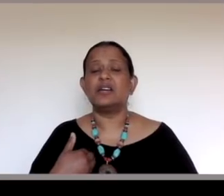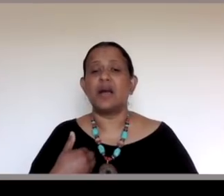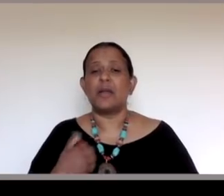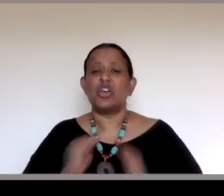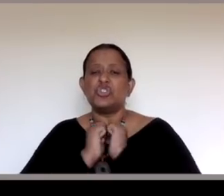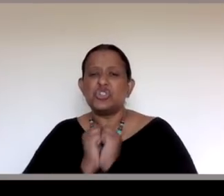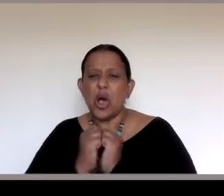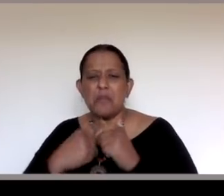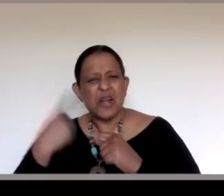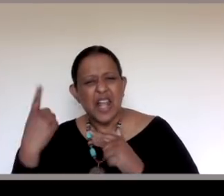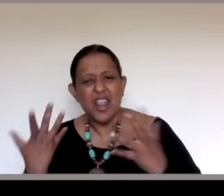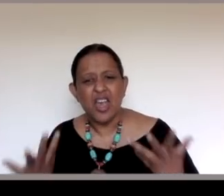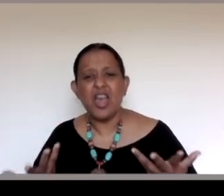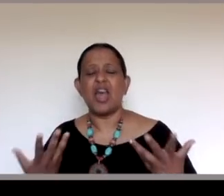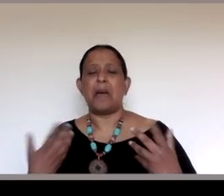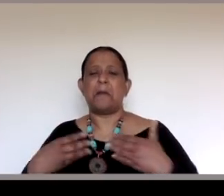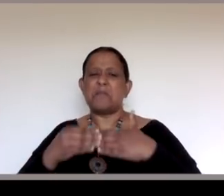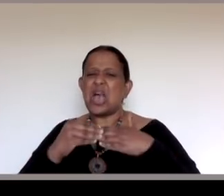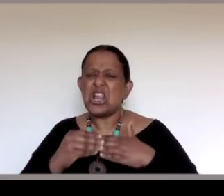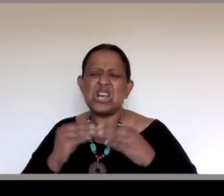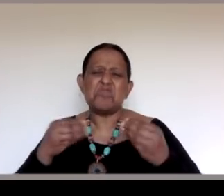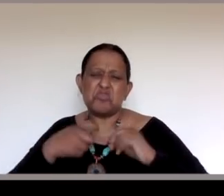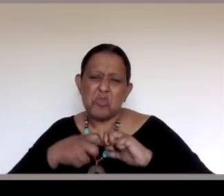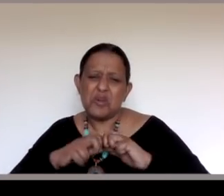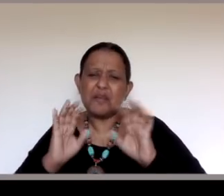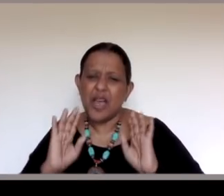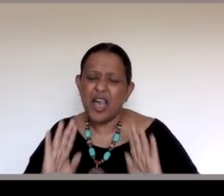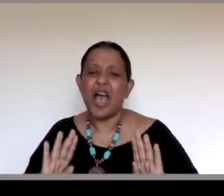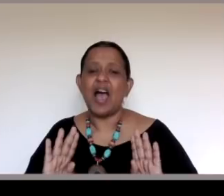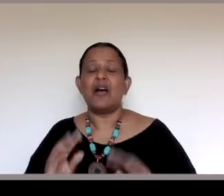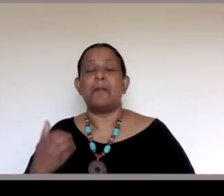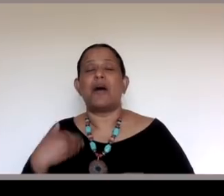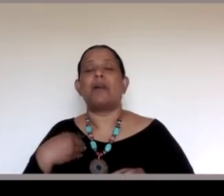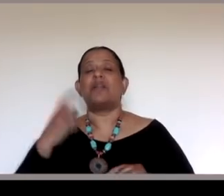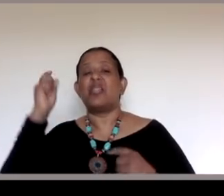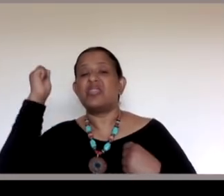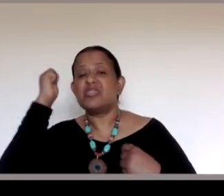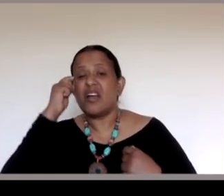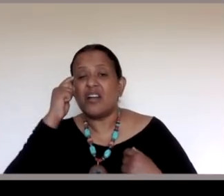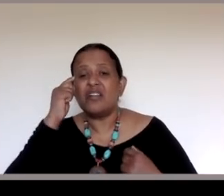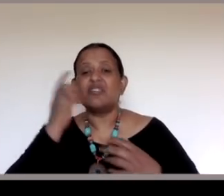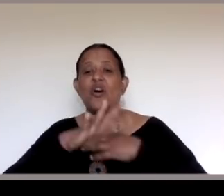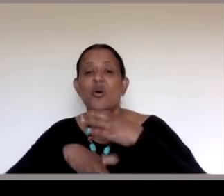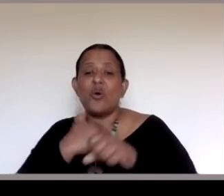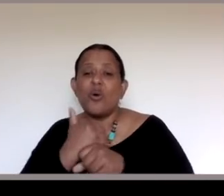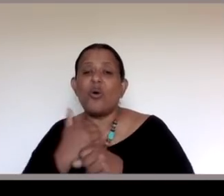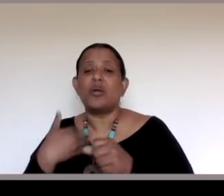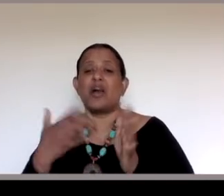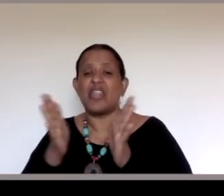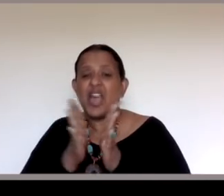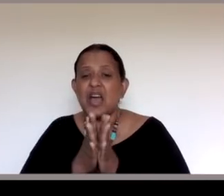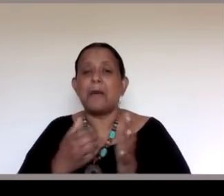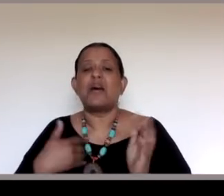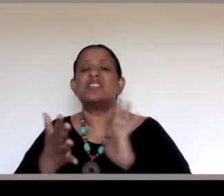கம சமந்தத்தா தியுனு கராய். இரண்டாவதாக கீழ்ப்படிவு உறவுகளை வளர்க்கும். யடஹத் கம